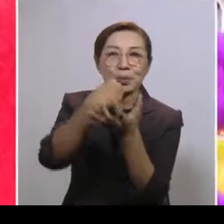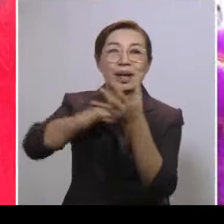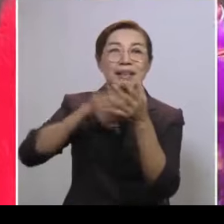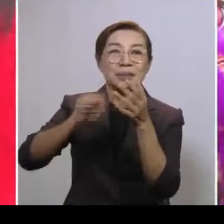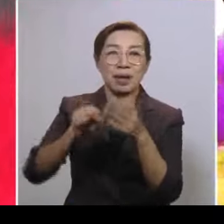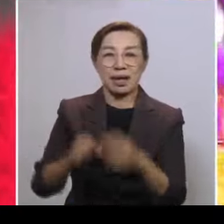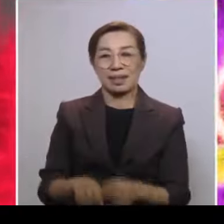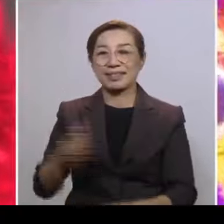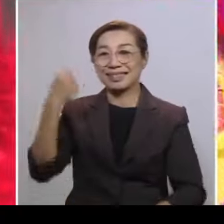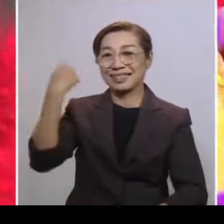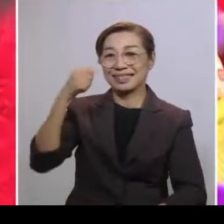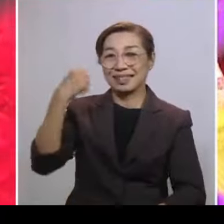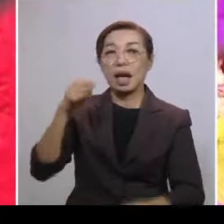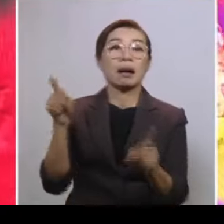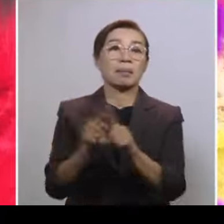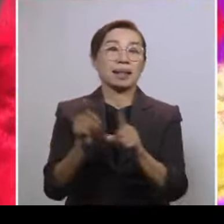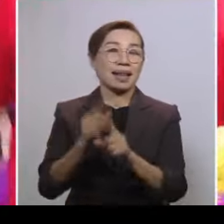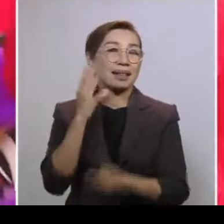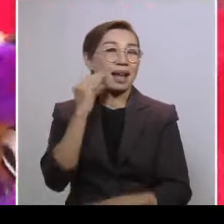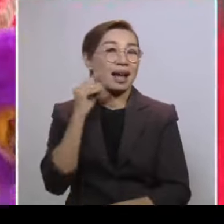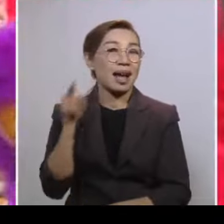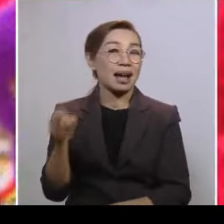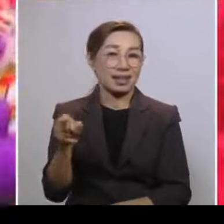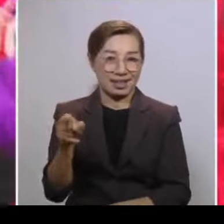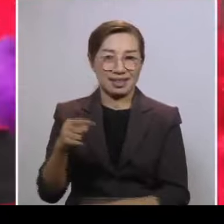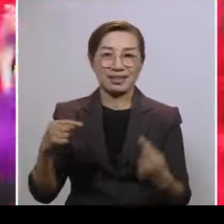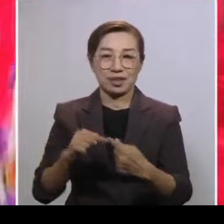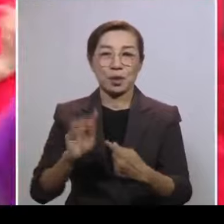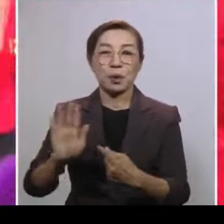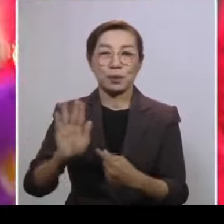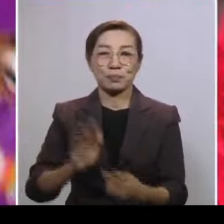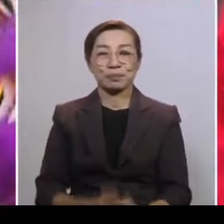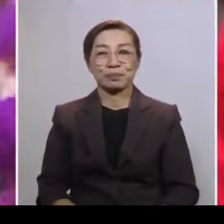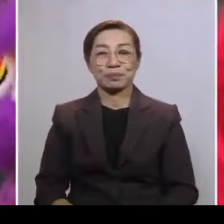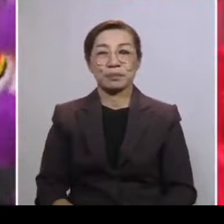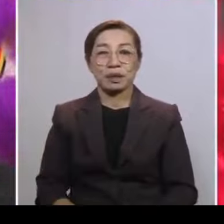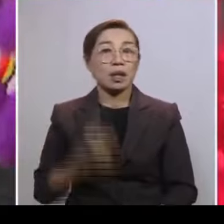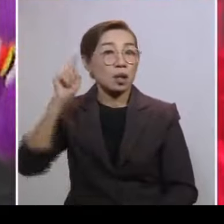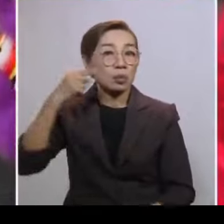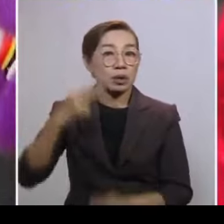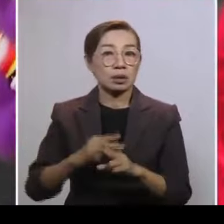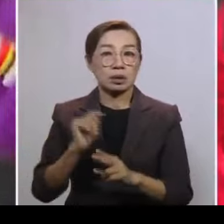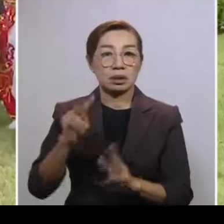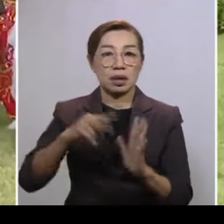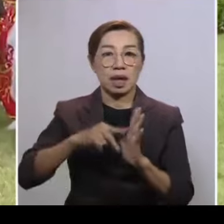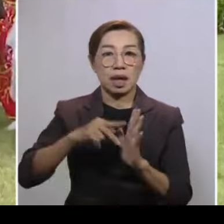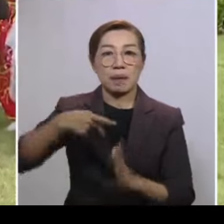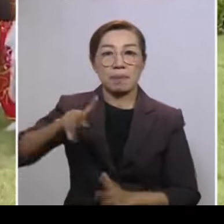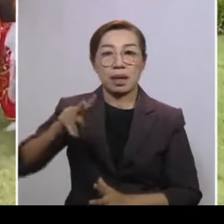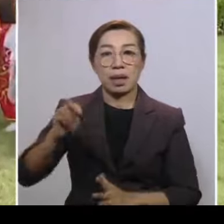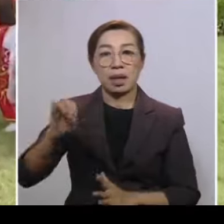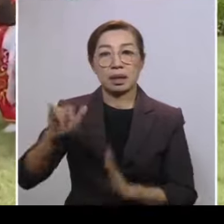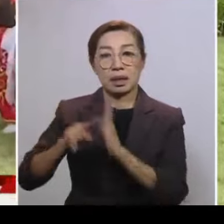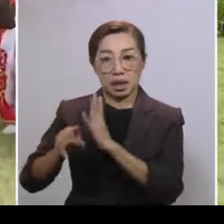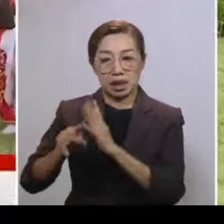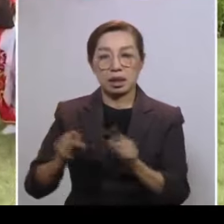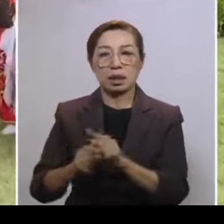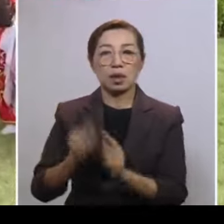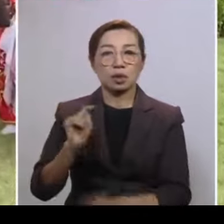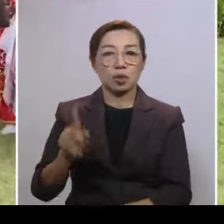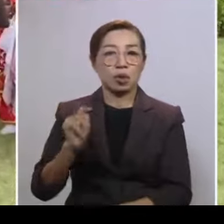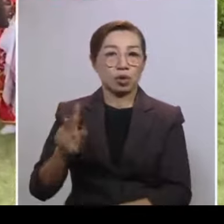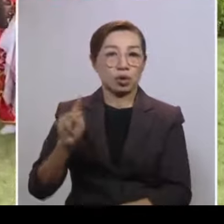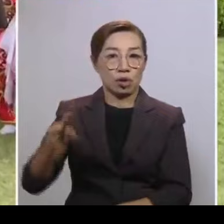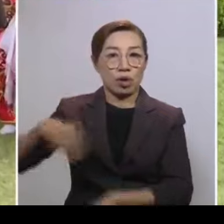ยิ้มก็น่ารักนะคะน่ารักมากเลยนะเป็นภาพบรรยากาศชื่นมื่นครับจากนั้นนะครับนางสาสาวฐาปนีเกียรติไพบูลย์ครับผู้ว่าการการท่องเที่ยวแห่ง